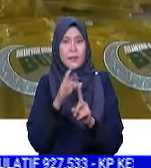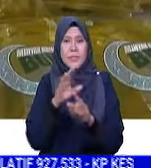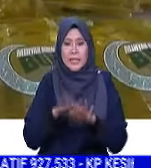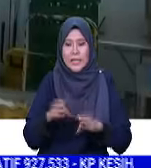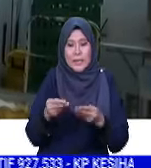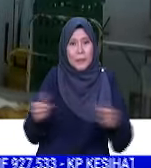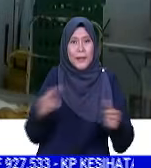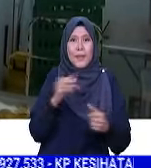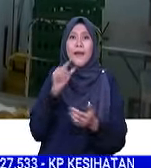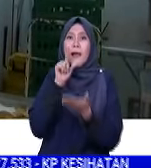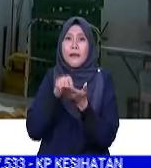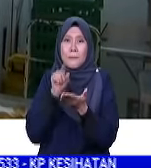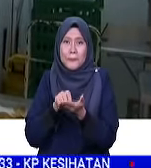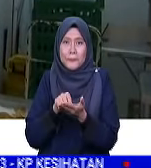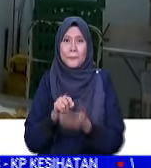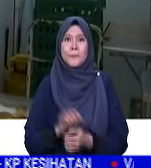simen dan ayam.